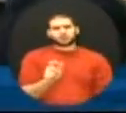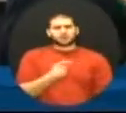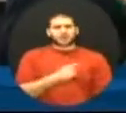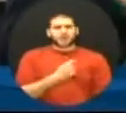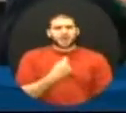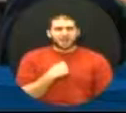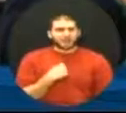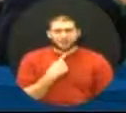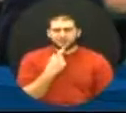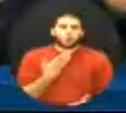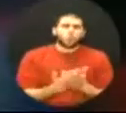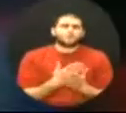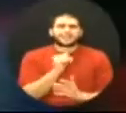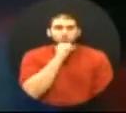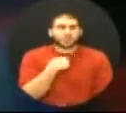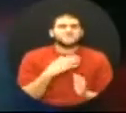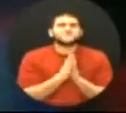אני